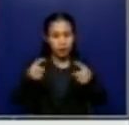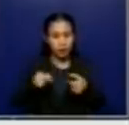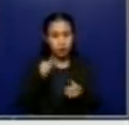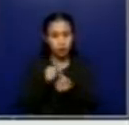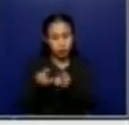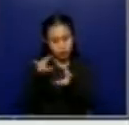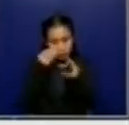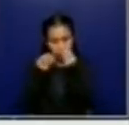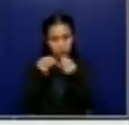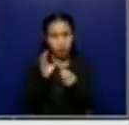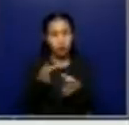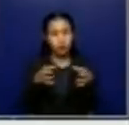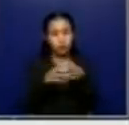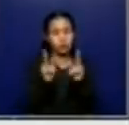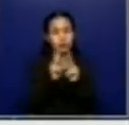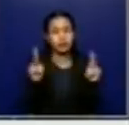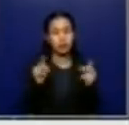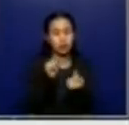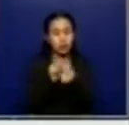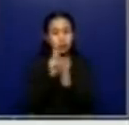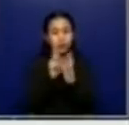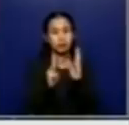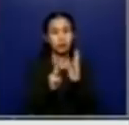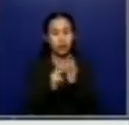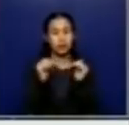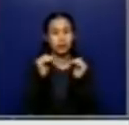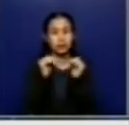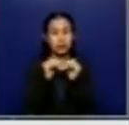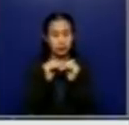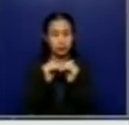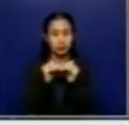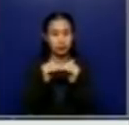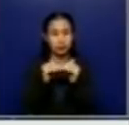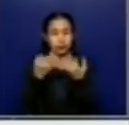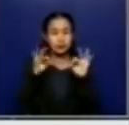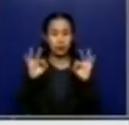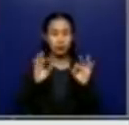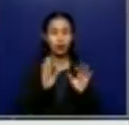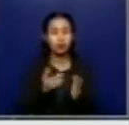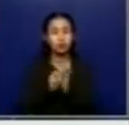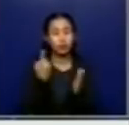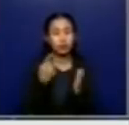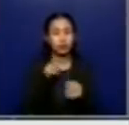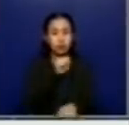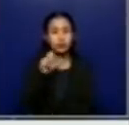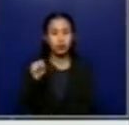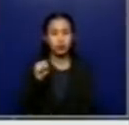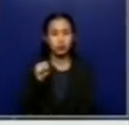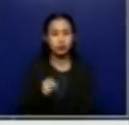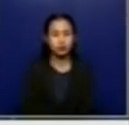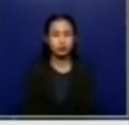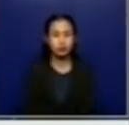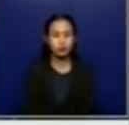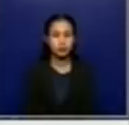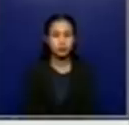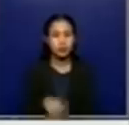าของคณะกรรมการการกฎหมายการยุติธรรมและสิทธิมนุษยชนของสภาผู้แทนราษฎรเราที่อุตส่าห์และก